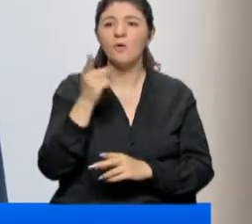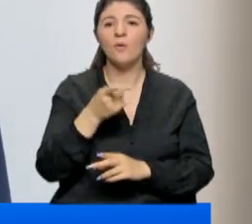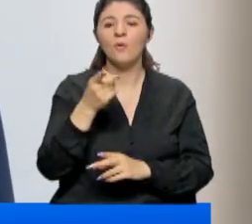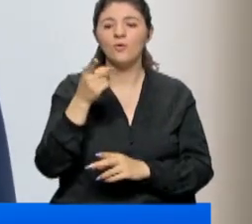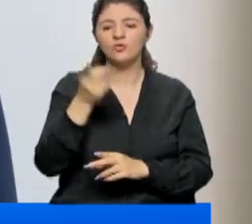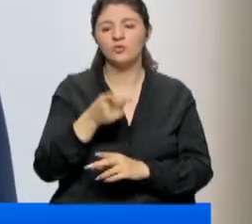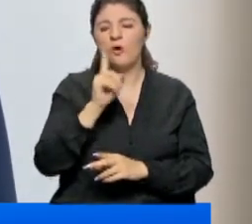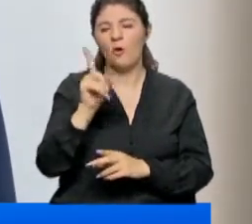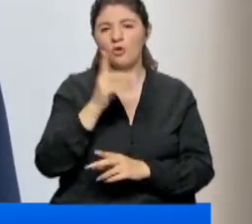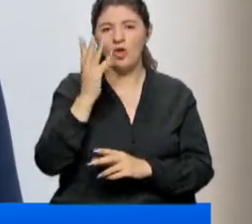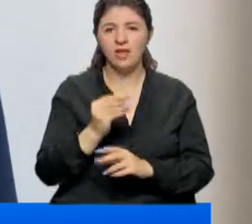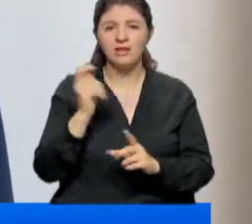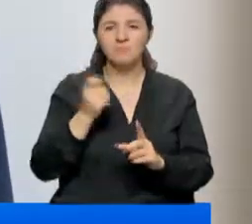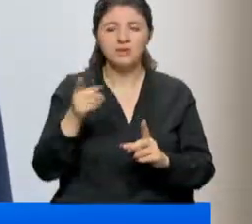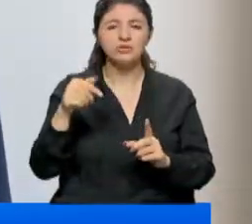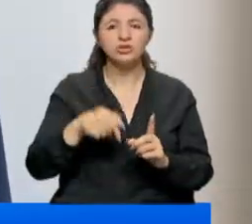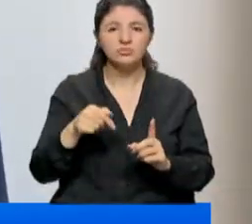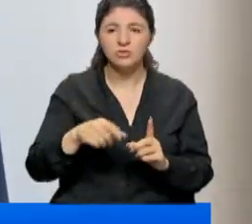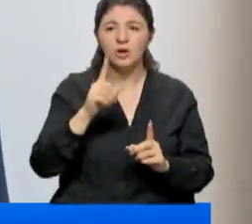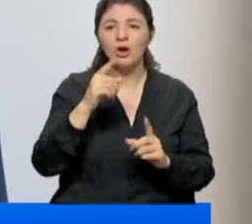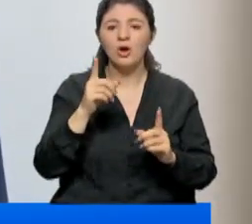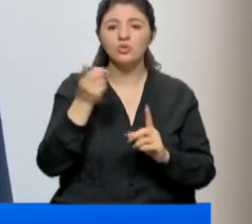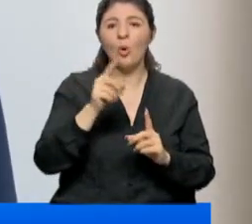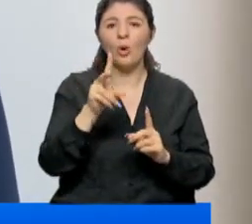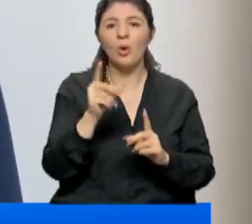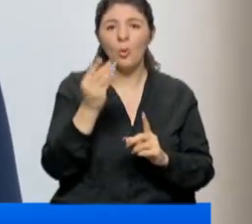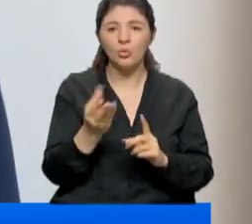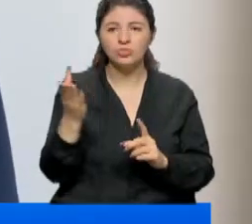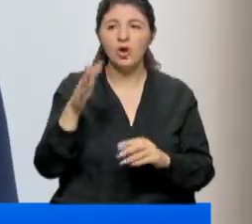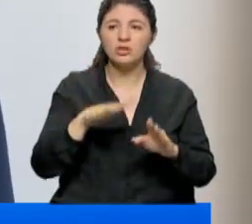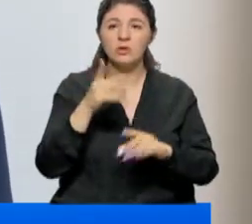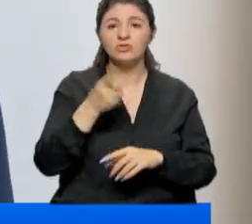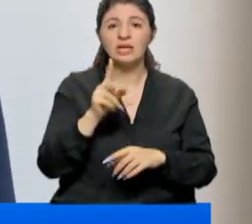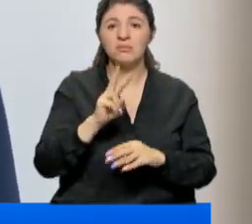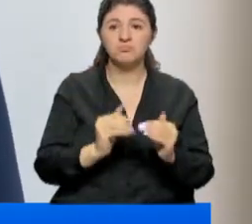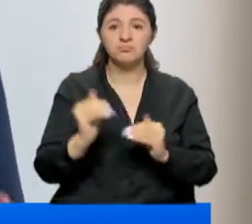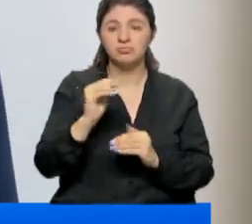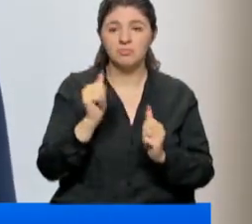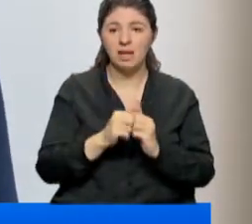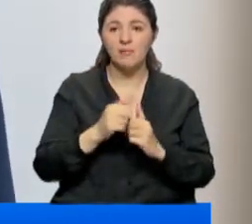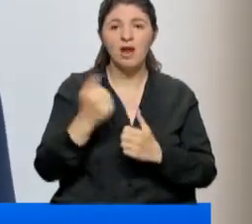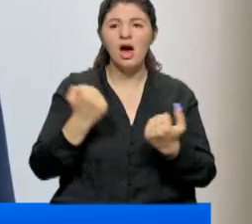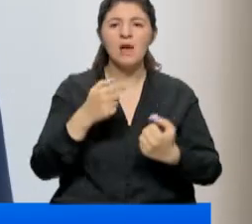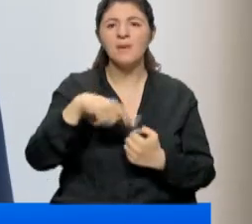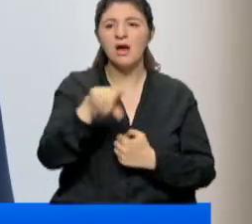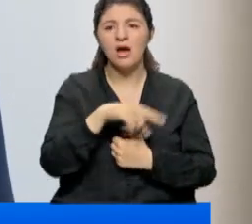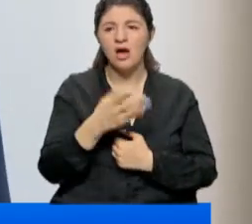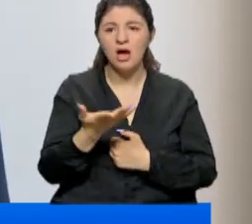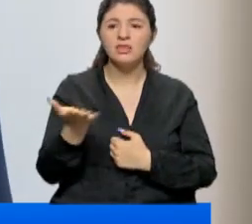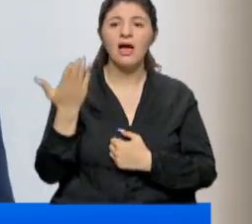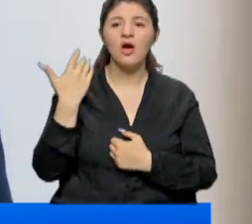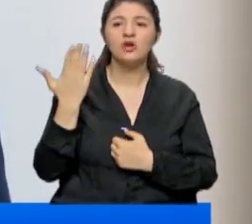doğru nerede bandrol ücreti artık bugünden itibaren 112 oluyor kaşık isletmelik bir artışla otomobillerde